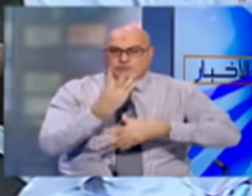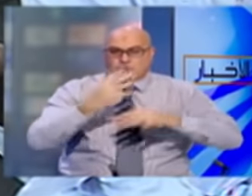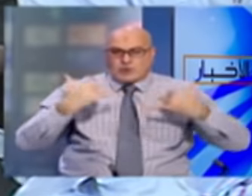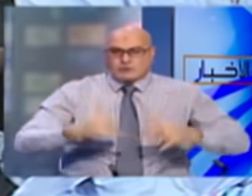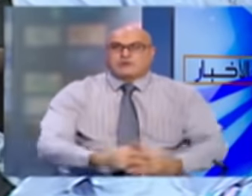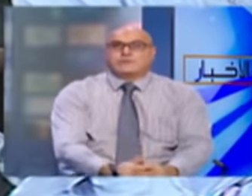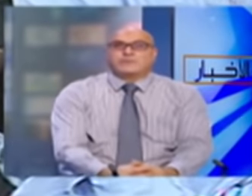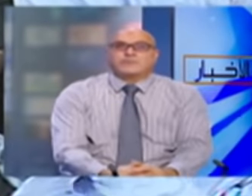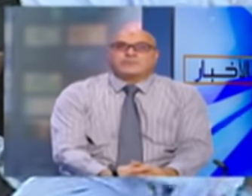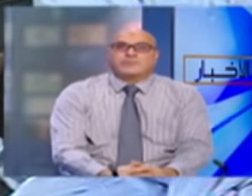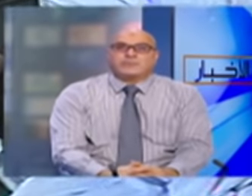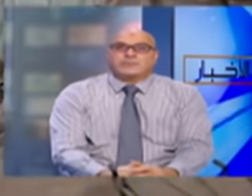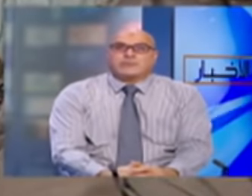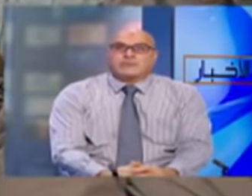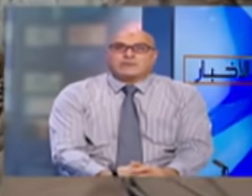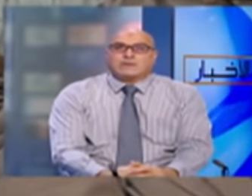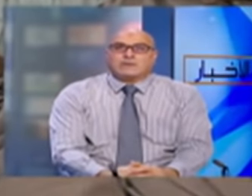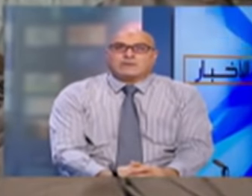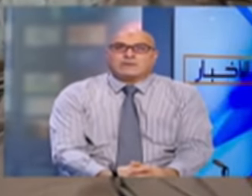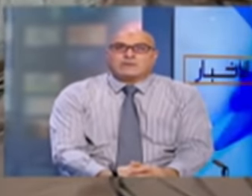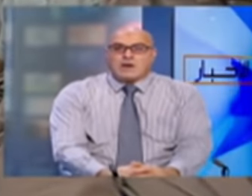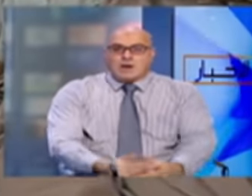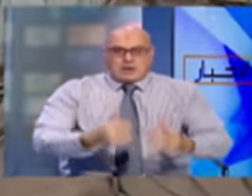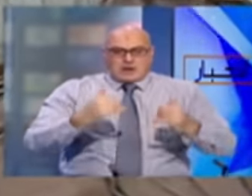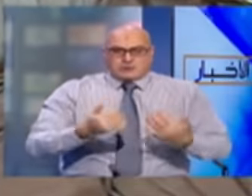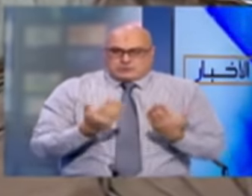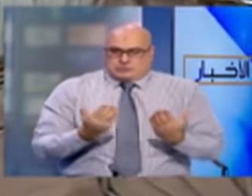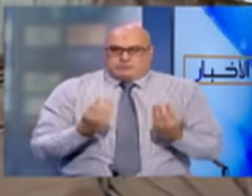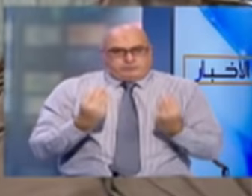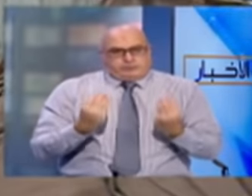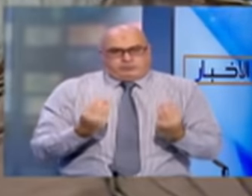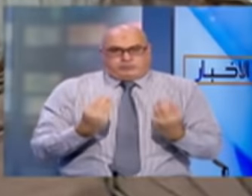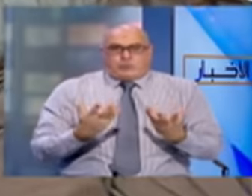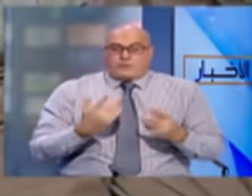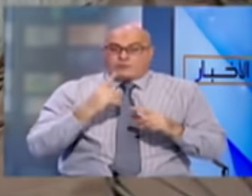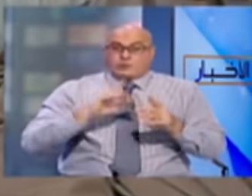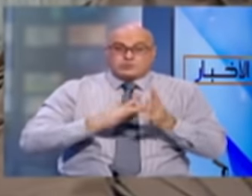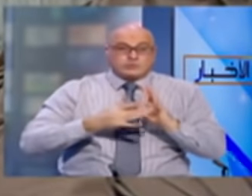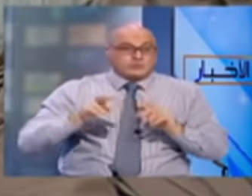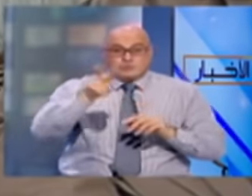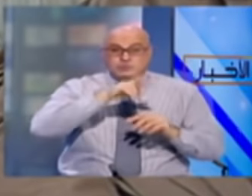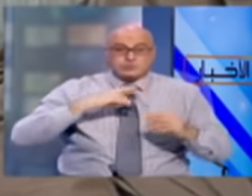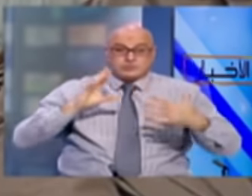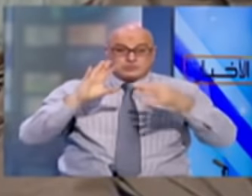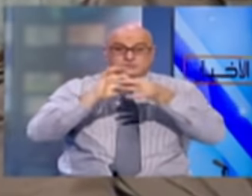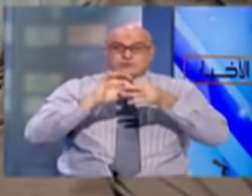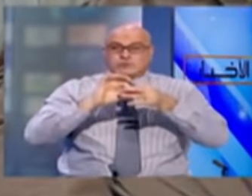الجديدة. الجزائر بخير وبأمثالكم تكون بخير، فقط أننا نتعاون لنمر